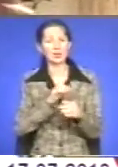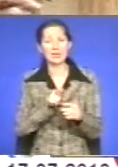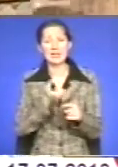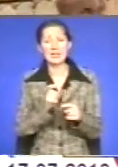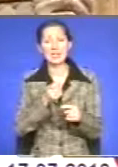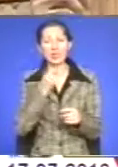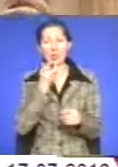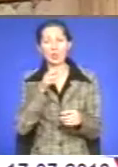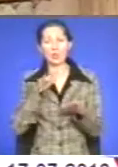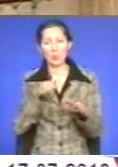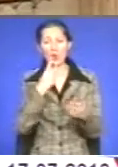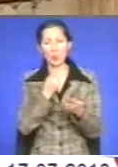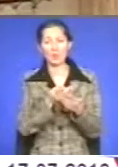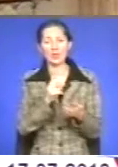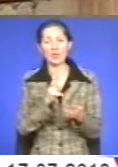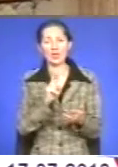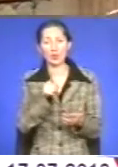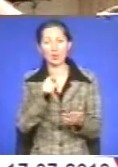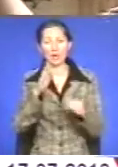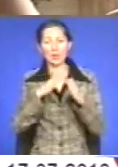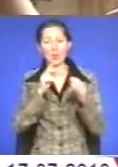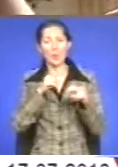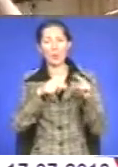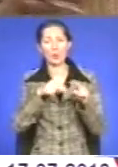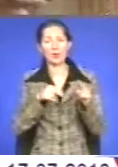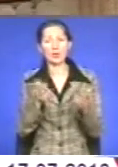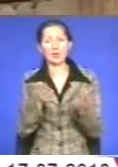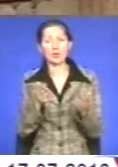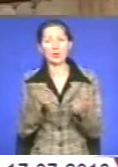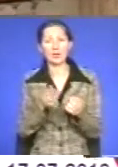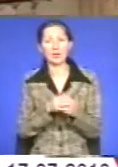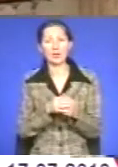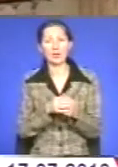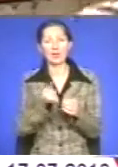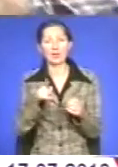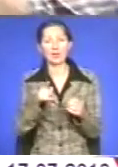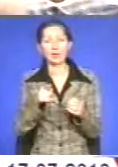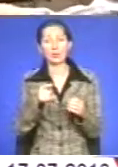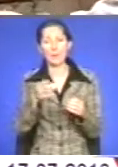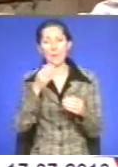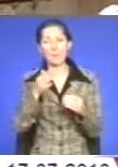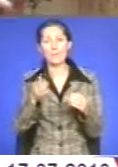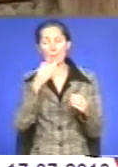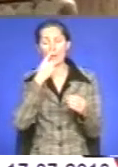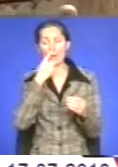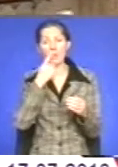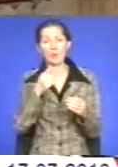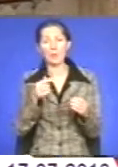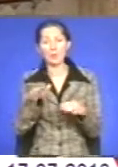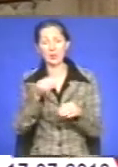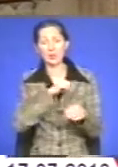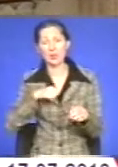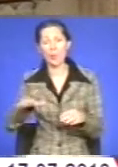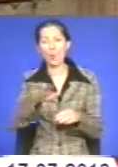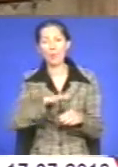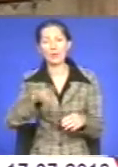От подивитися, як той дім побудований, а де темп, яка віддаль. А тут прямо через то і на самому подвір'ї